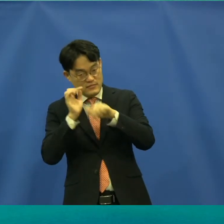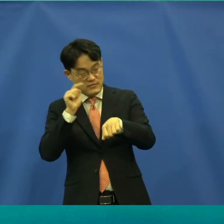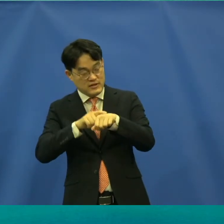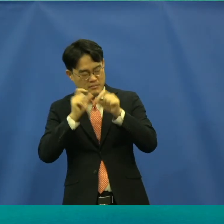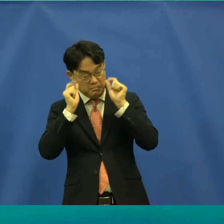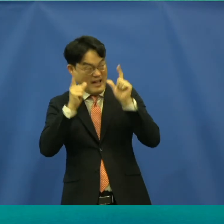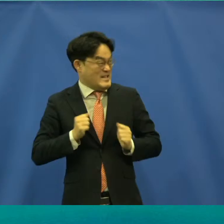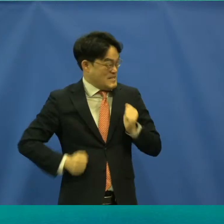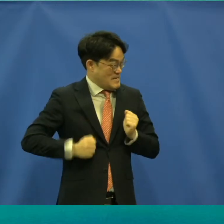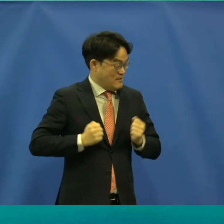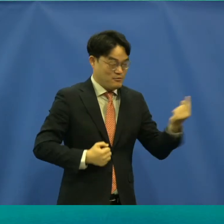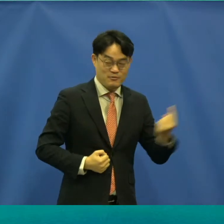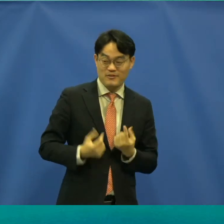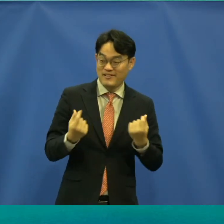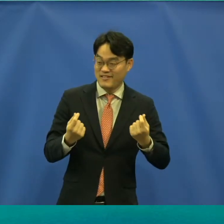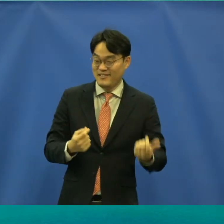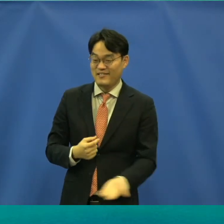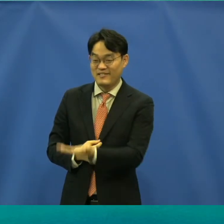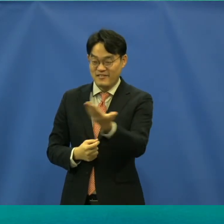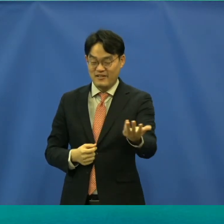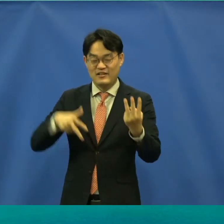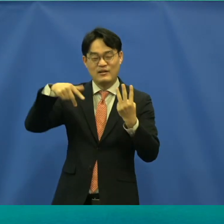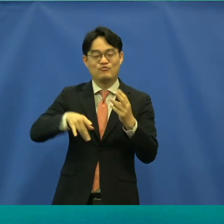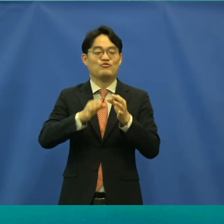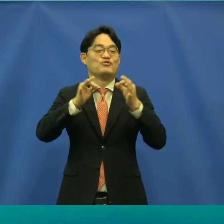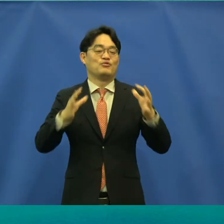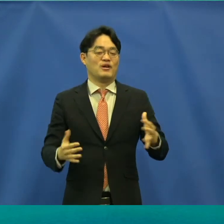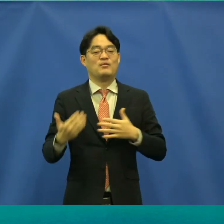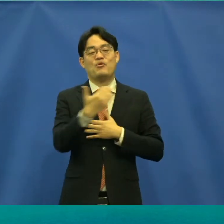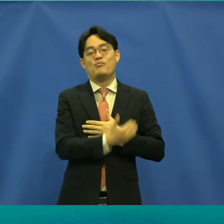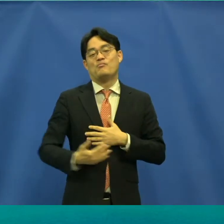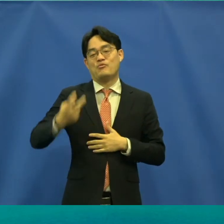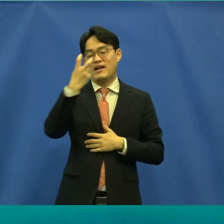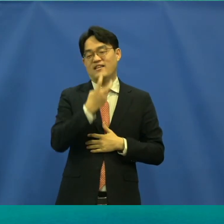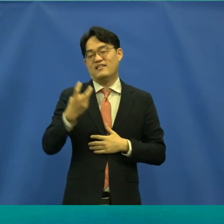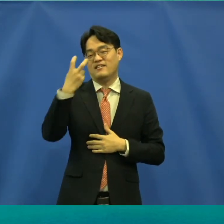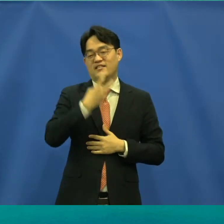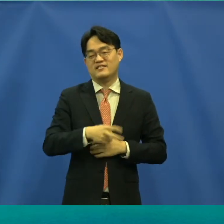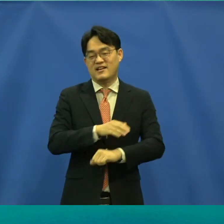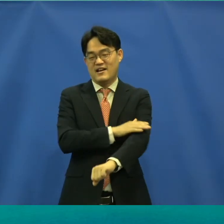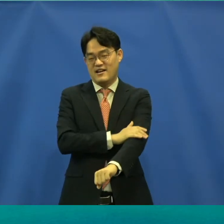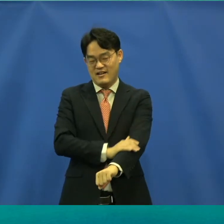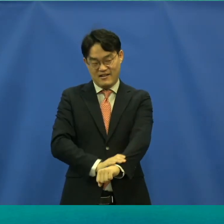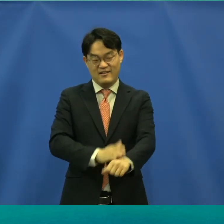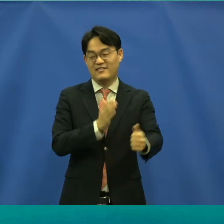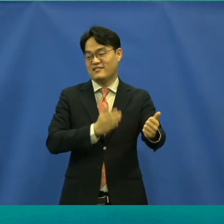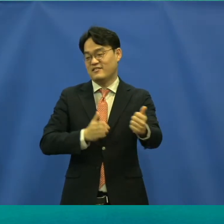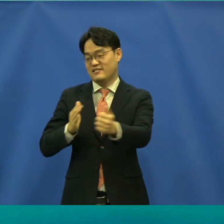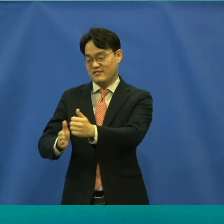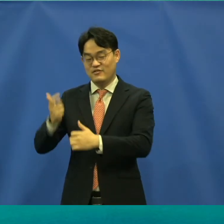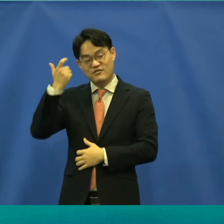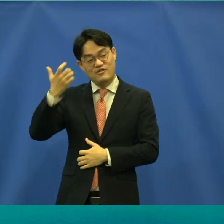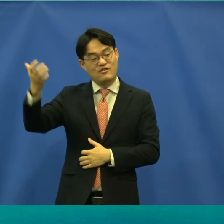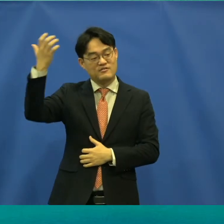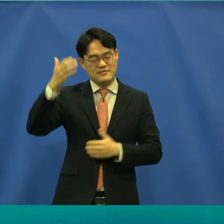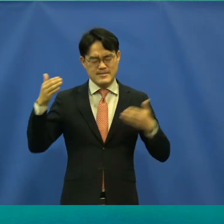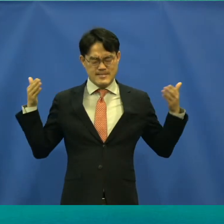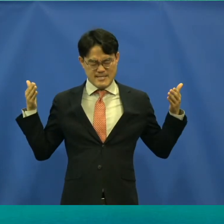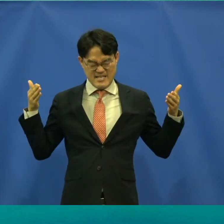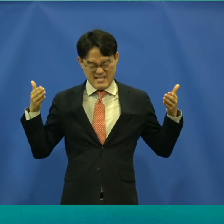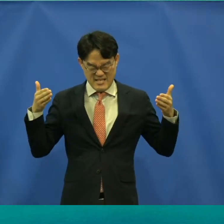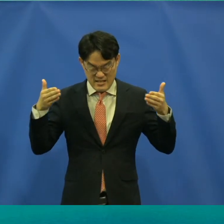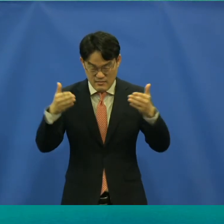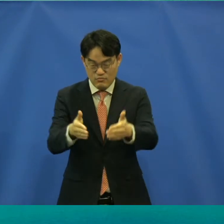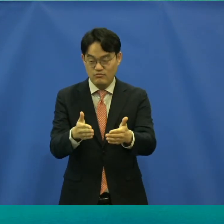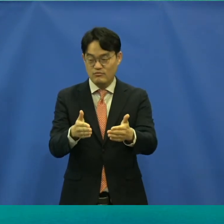3주 동안 체력 관리를 잘 하시고 영적으로 또 이렇게 집중력을 가지기 위해서는